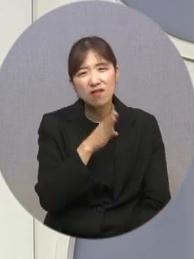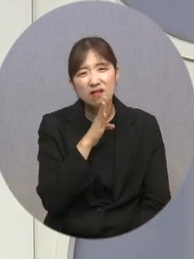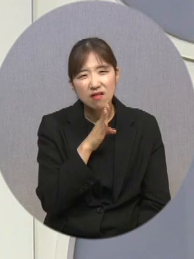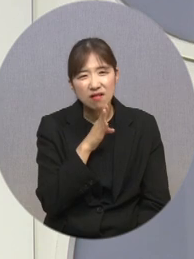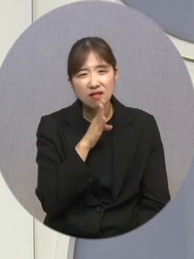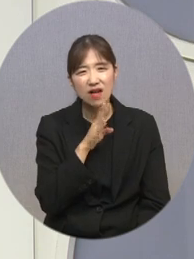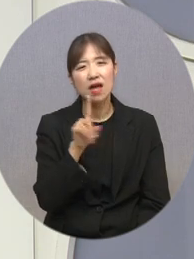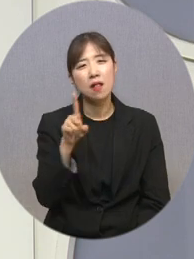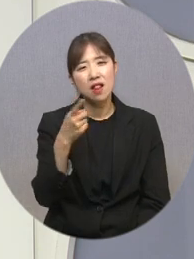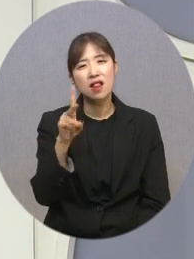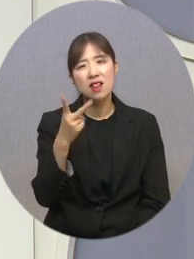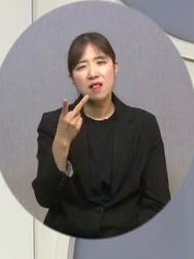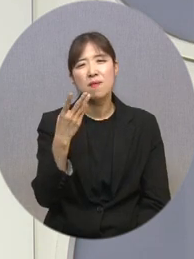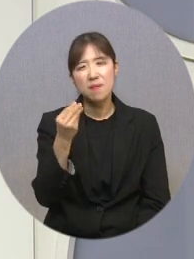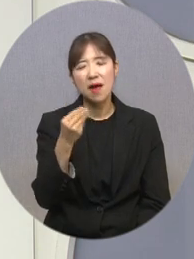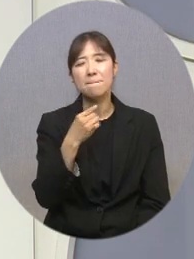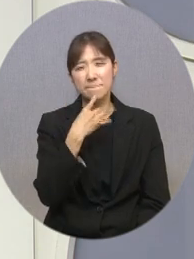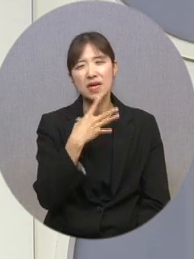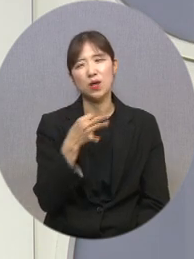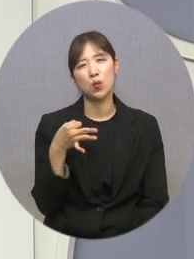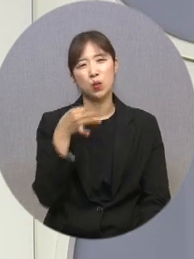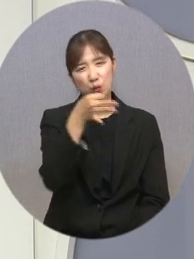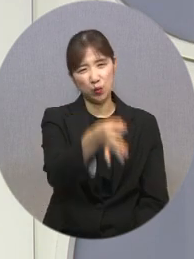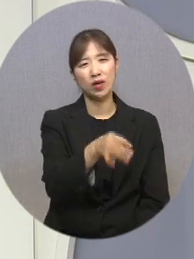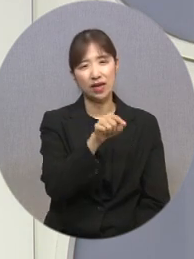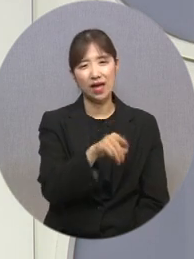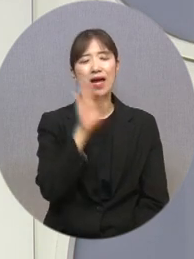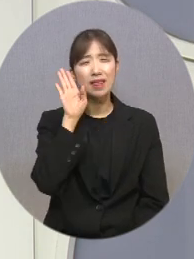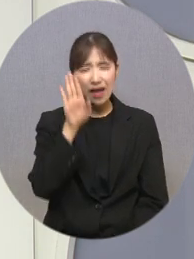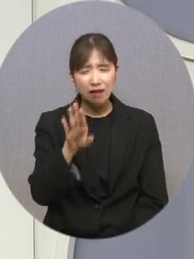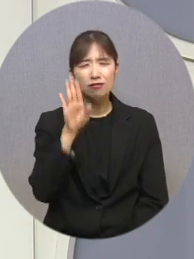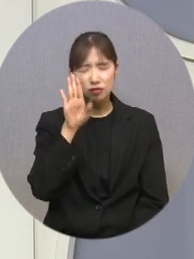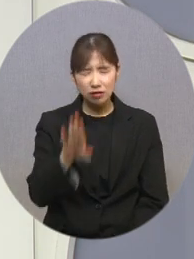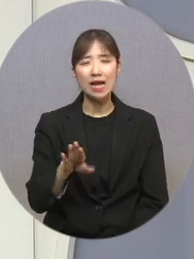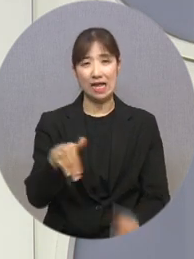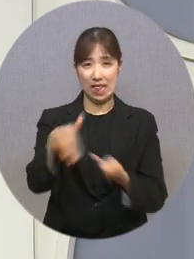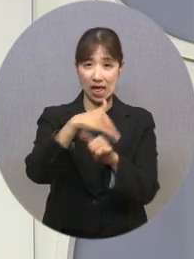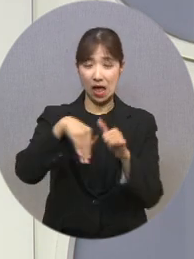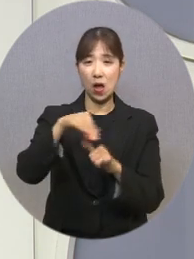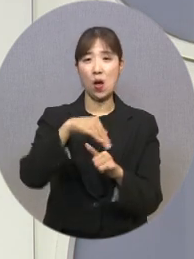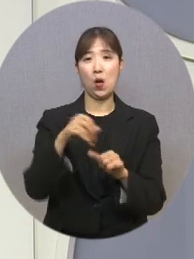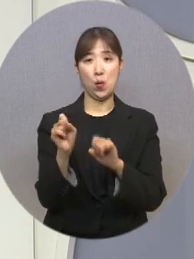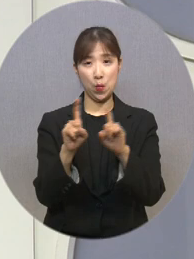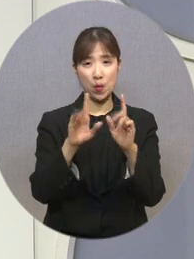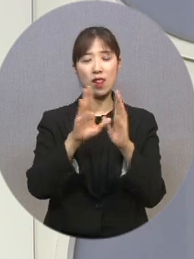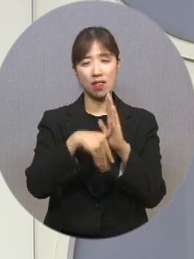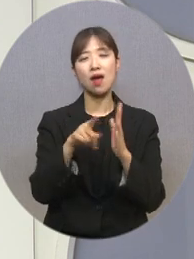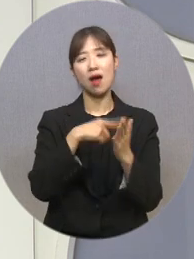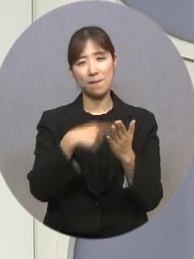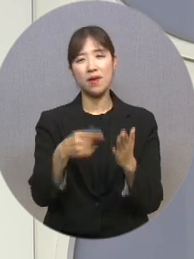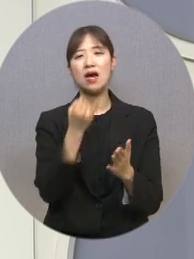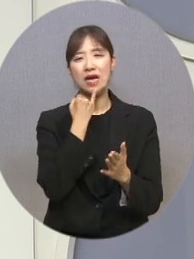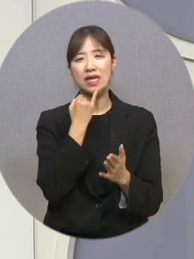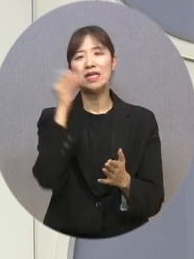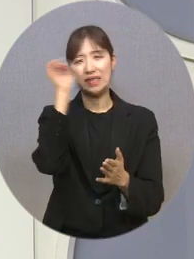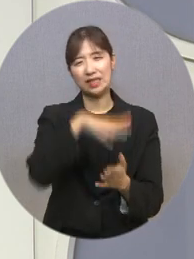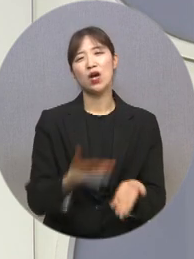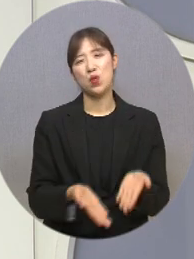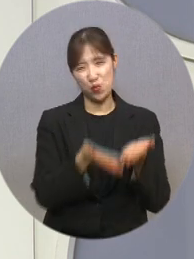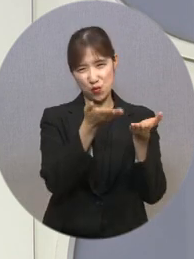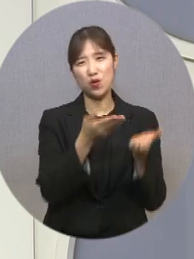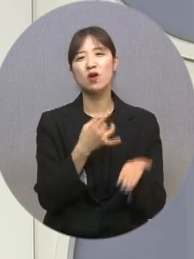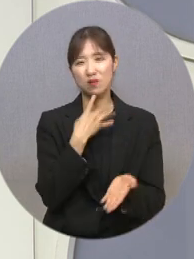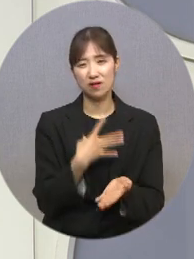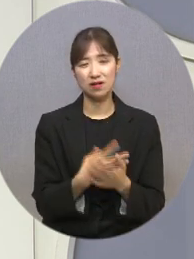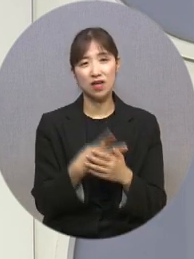한 1,200만 원 경력금으로 주면서 아, 뭐 이건 나중에 형편 진짜 폈을 때 갚으시고 당장 안 갚으셔도 됩니다 이렇게 얘기하고 두 번째는